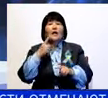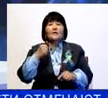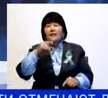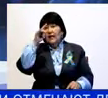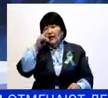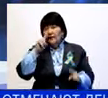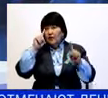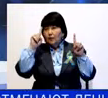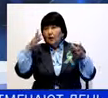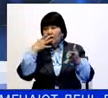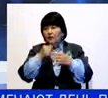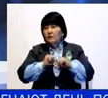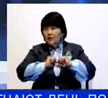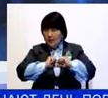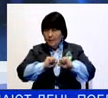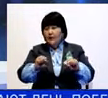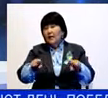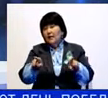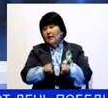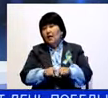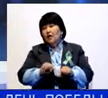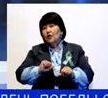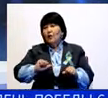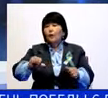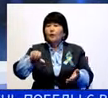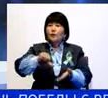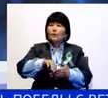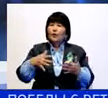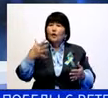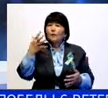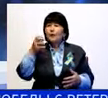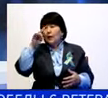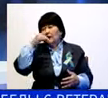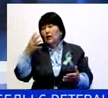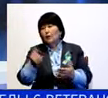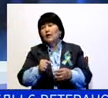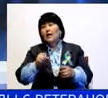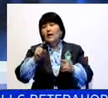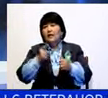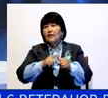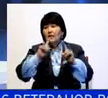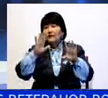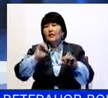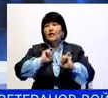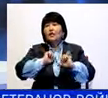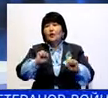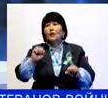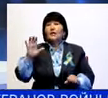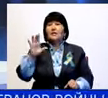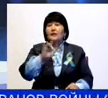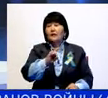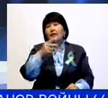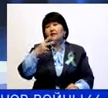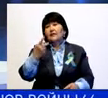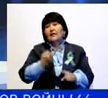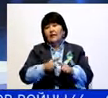Казахстана прославились своим бесстрашием. За ратные подвиги более 500 казахстанцев были удостоены звания Героя Советского Союза. 22 из